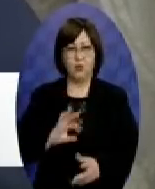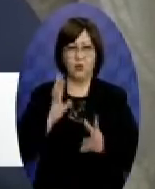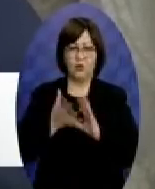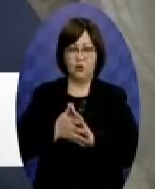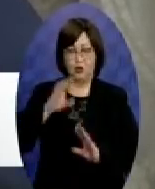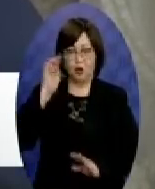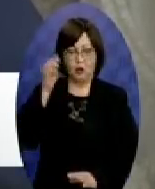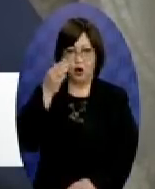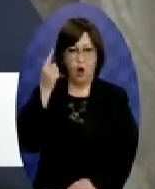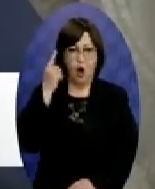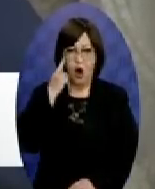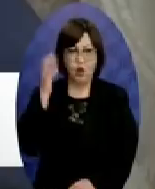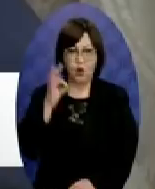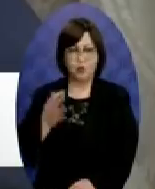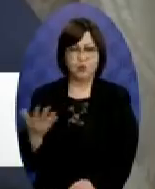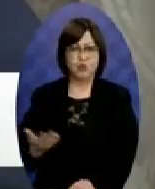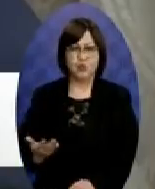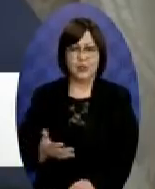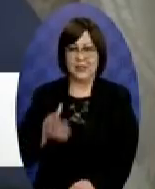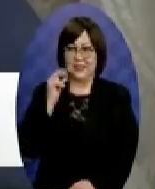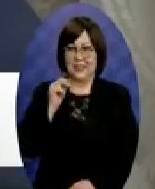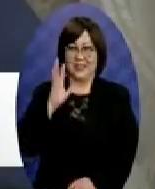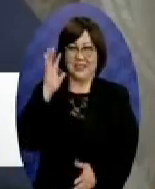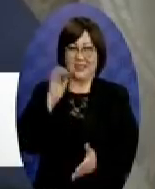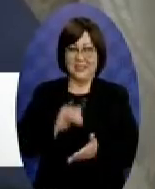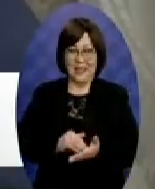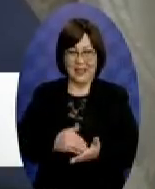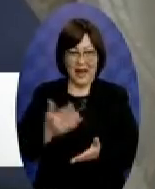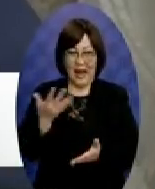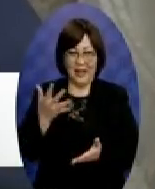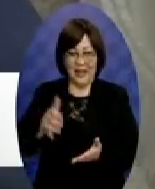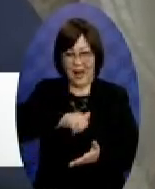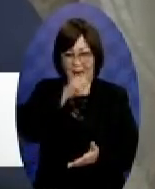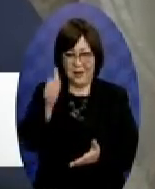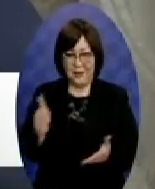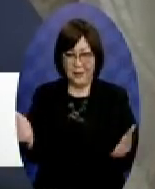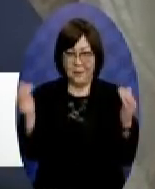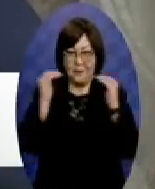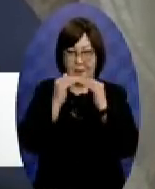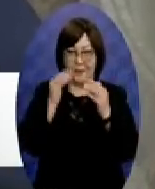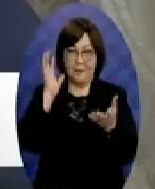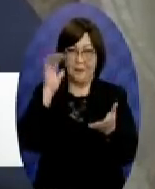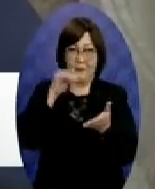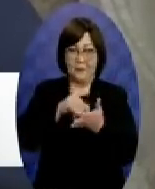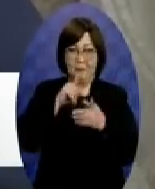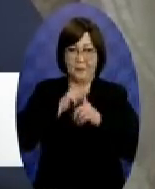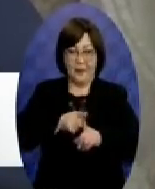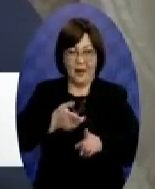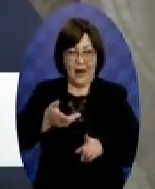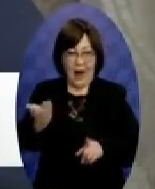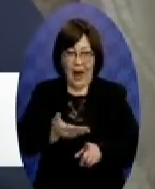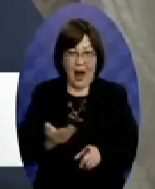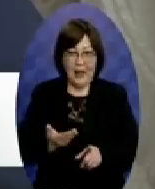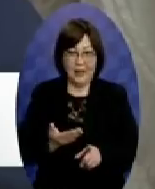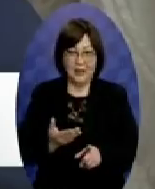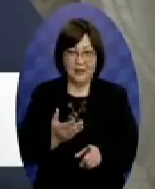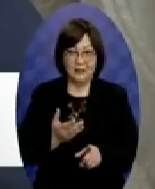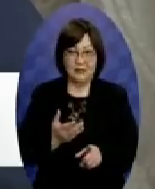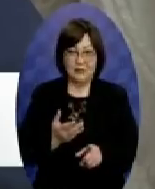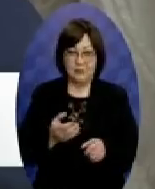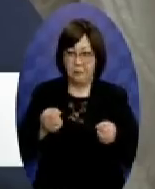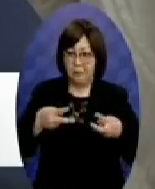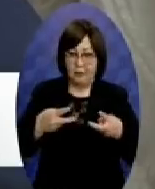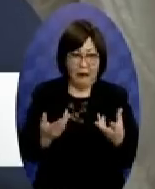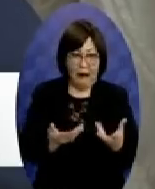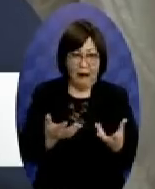чанар стандартыг хаанаас хангасан гэдгийг тооцоо тогтоох уу. Тэгээд үүнтэй холбоотойгоор үндэсний болон олон улсын стандартыг нь шинээр нэвтрүүлж